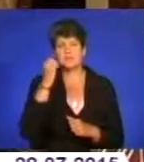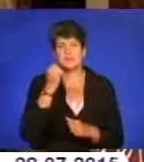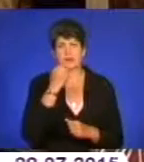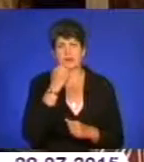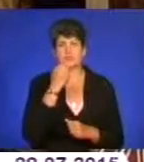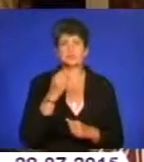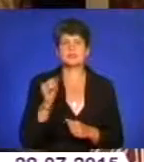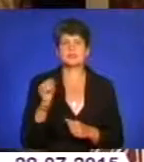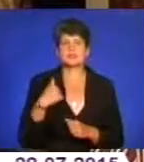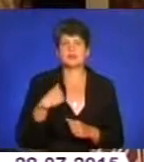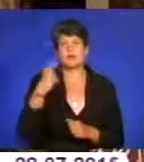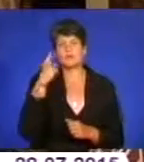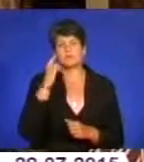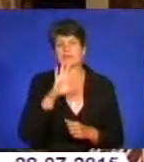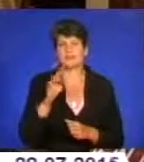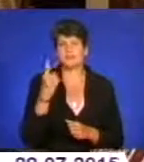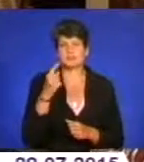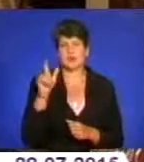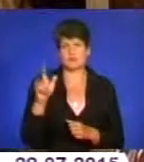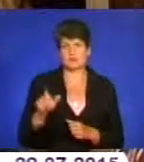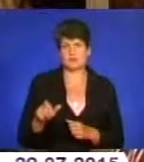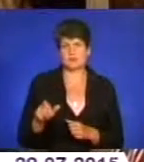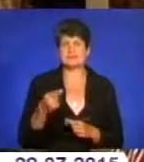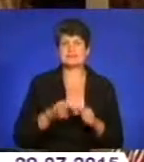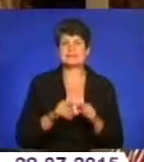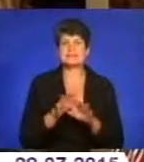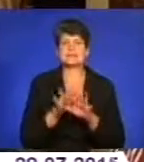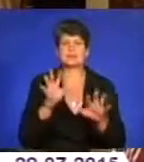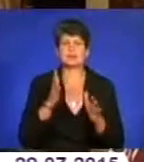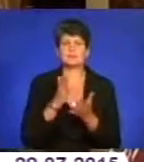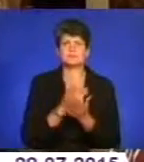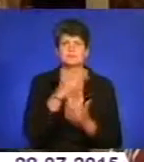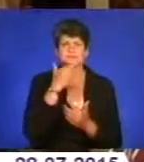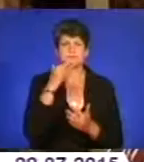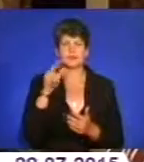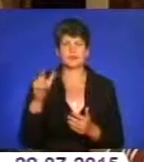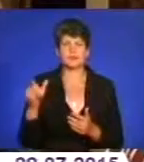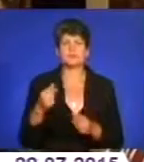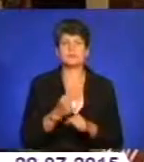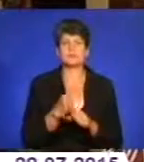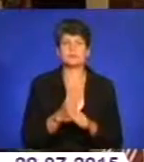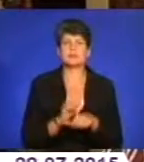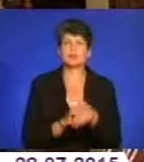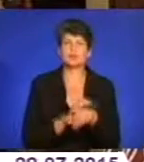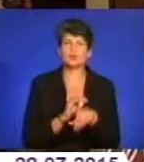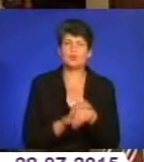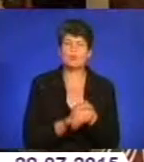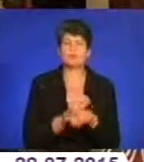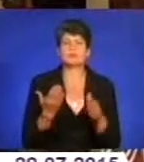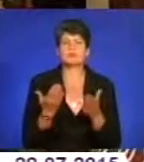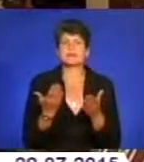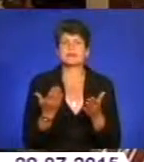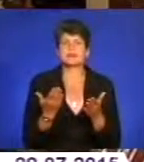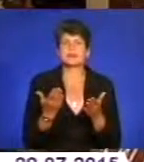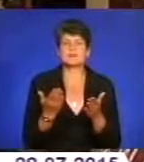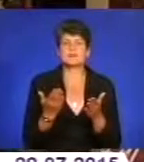я думаю, що не одна людина. І цей зал не вмістив тих людей, яким вона зробила добро,